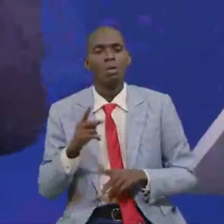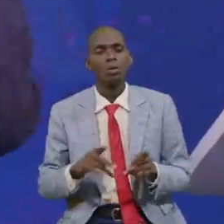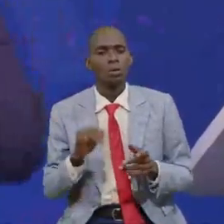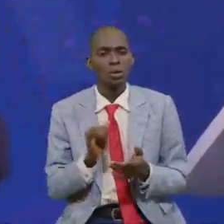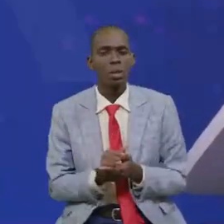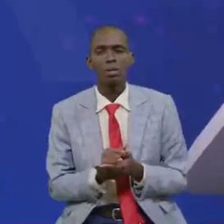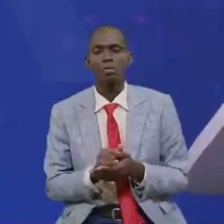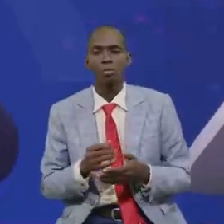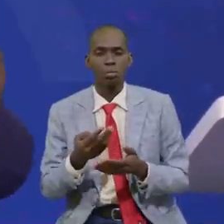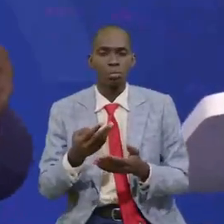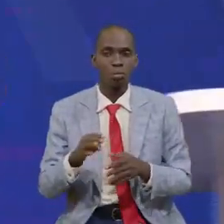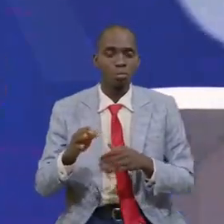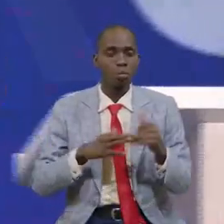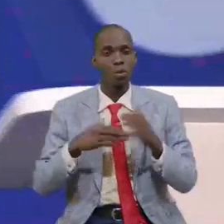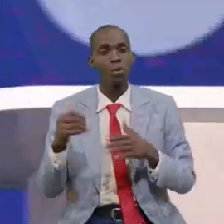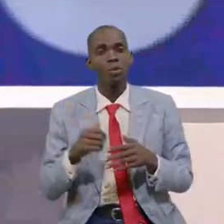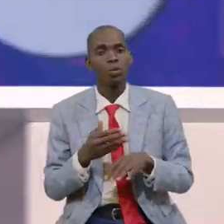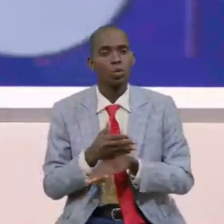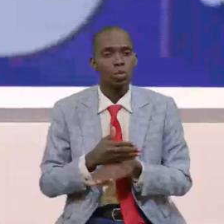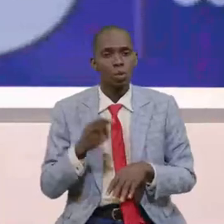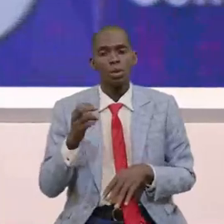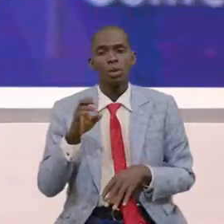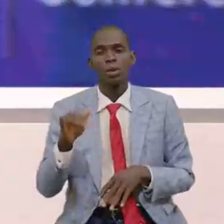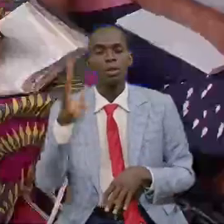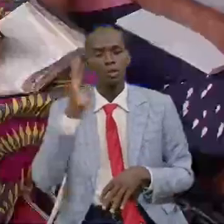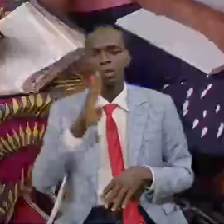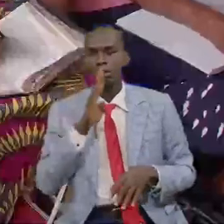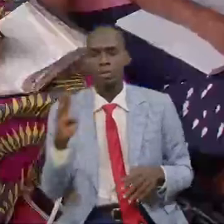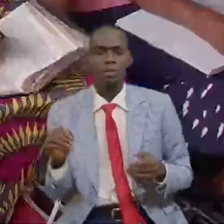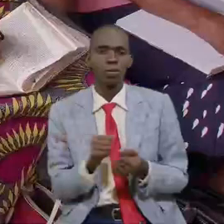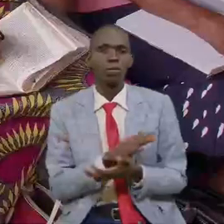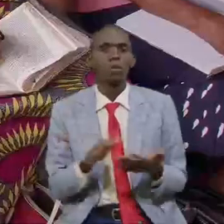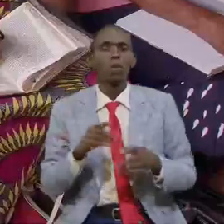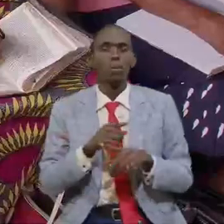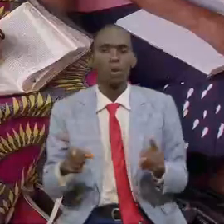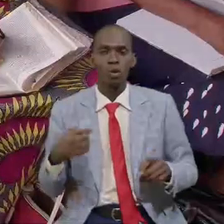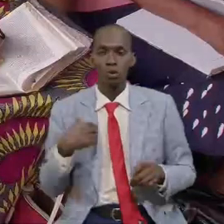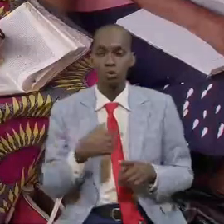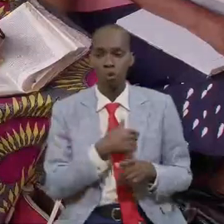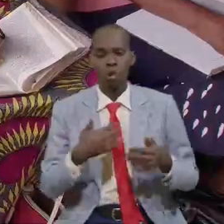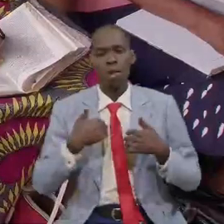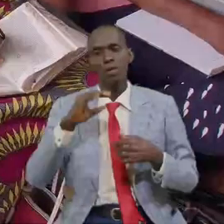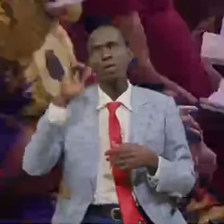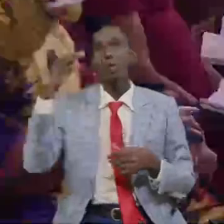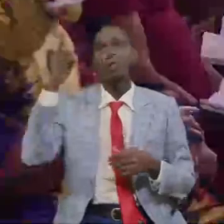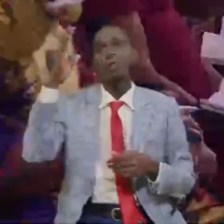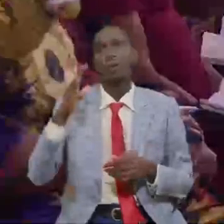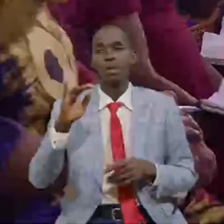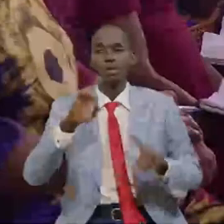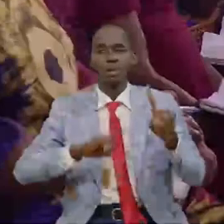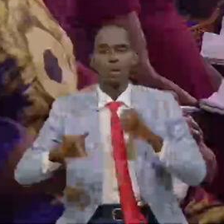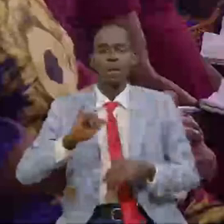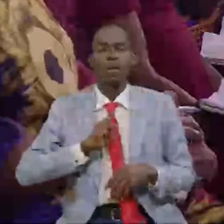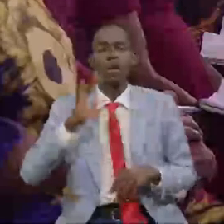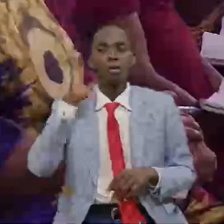sera brûlé parce qu'ils le font sans la grâce. Nous aurons la grâce de Dieu. J'aurai la grâce de Dieu.